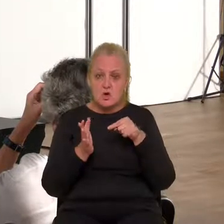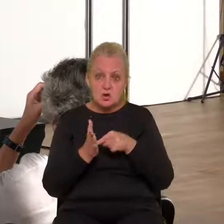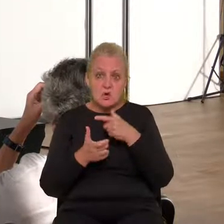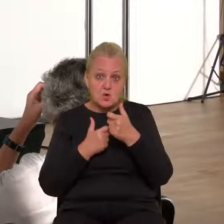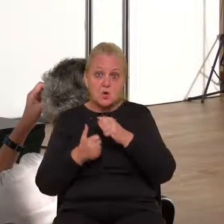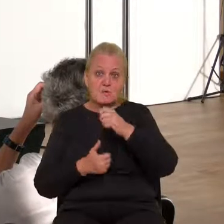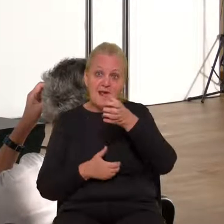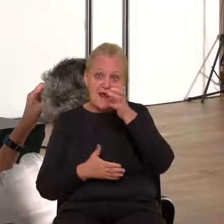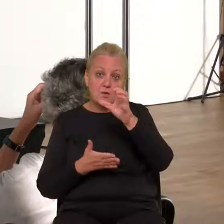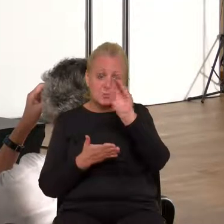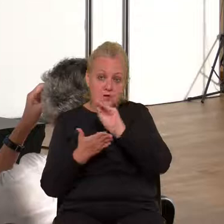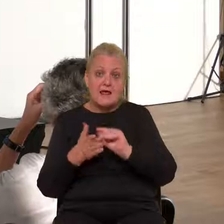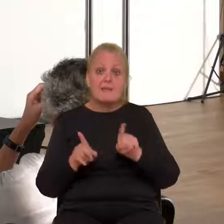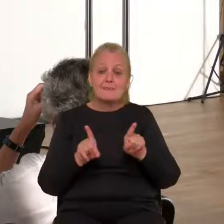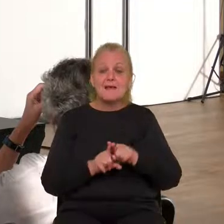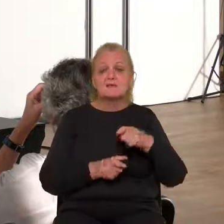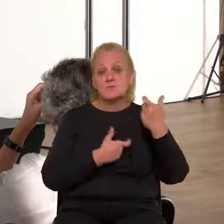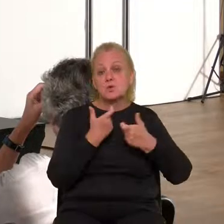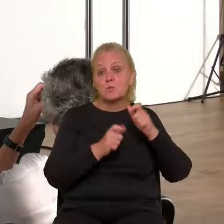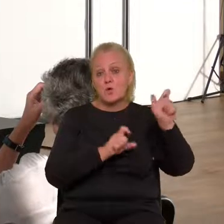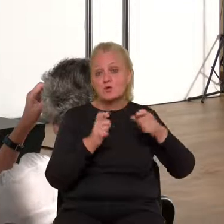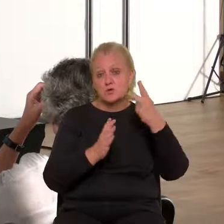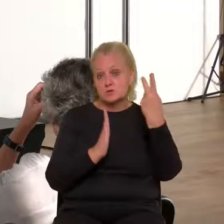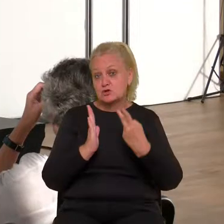pisarze, a tak również robią czytelnicy, ponieważ